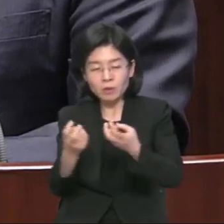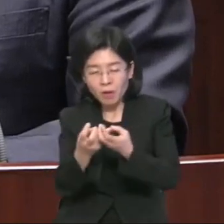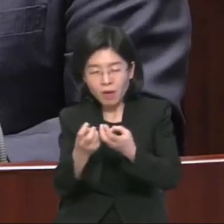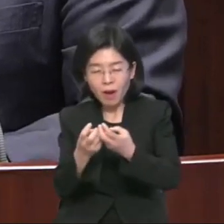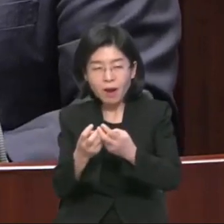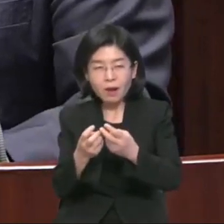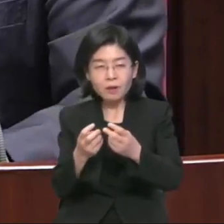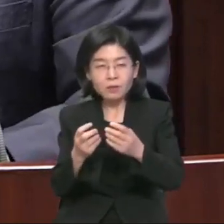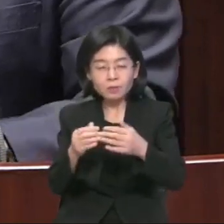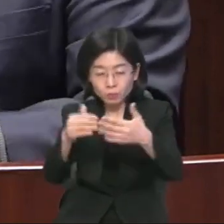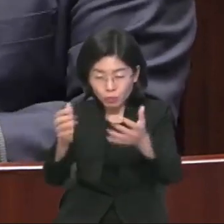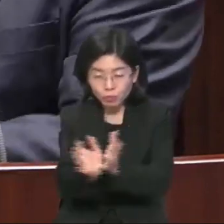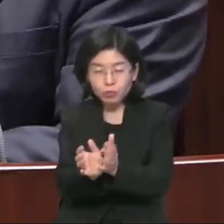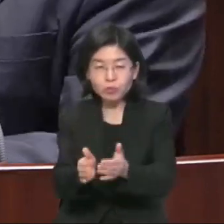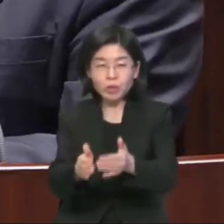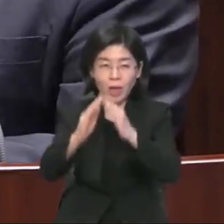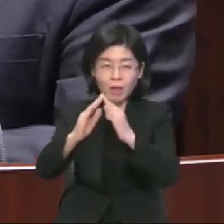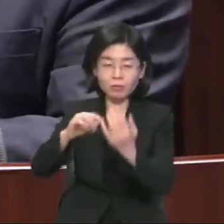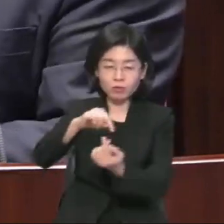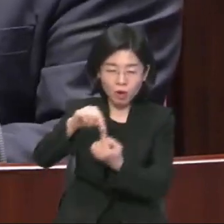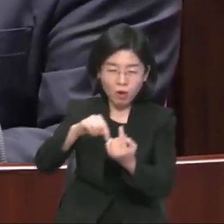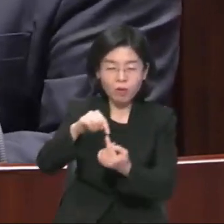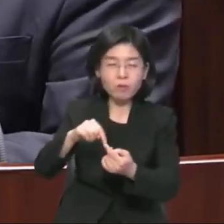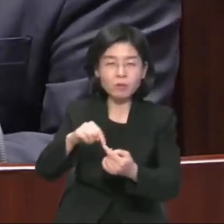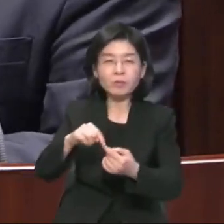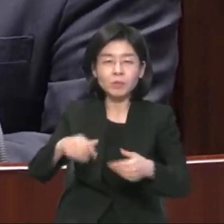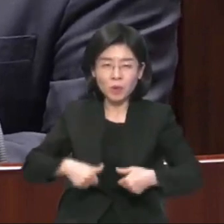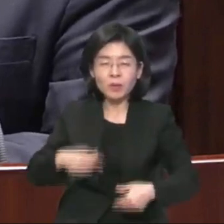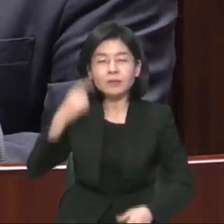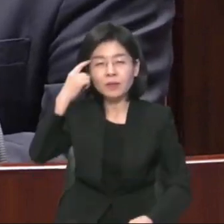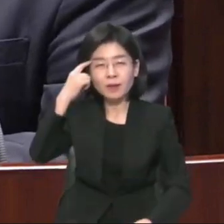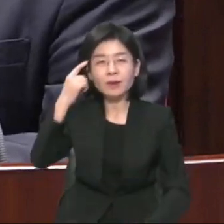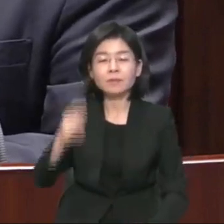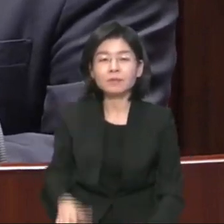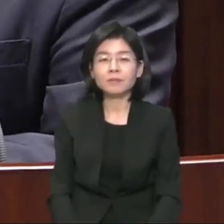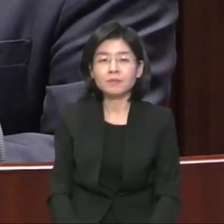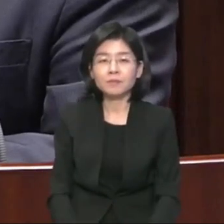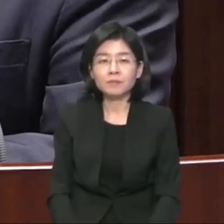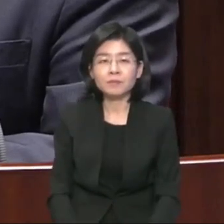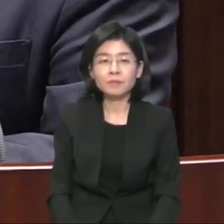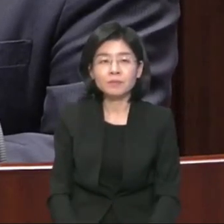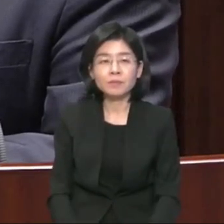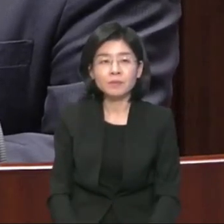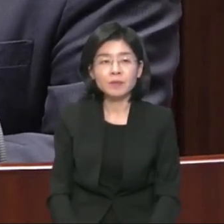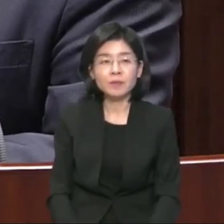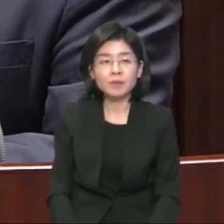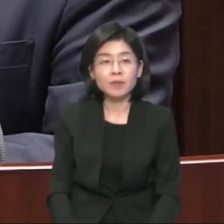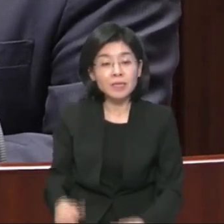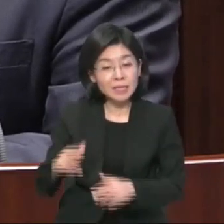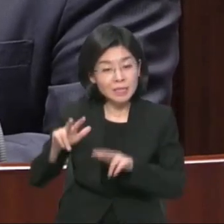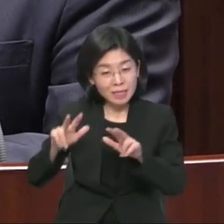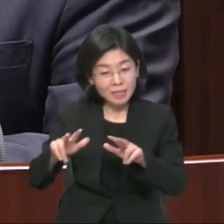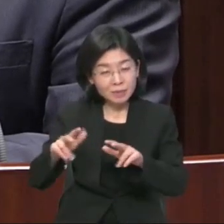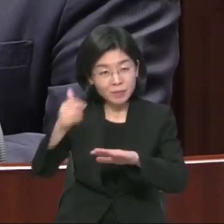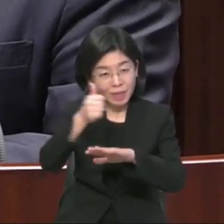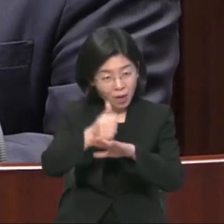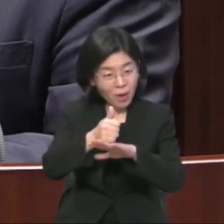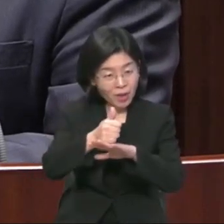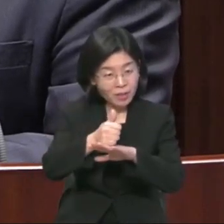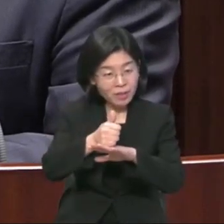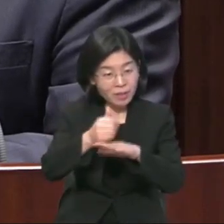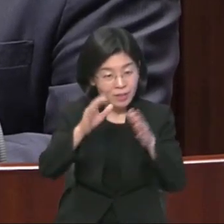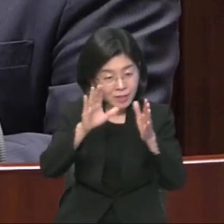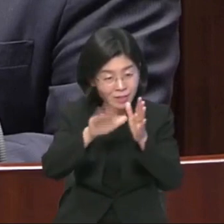전략사령부가 창설되어서 그들의 총합적 운용도 장기적으로 검토가 필요하다, 이렇게 보여집니다. 장관님 재임 기간에 할